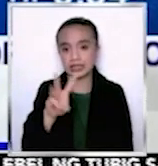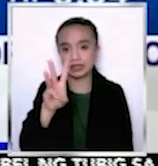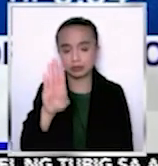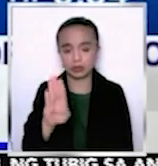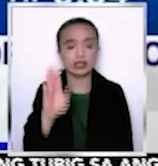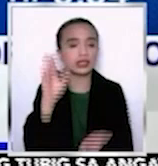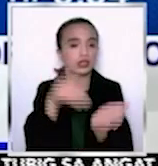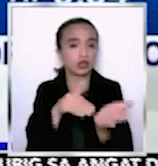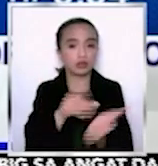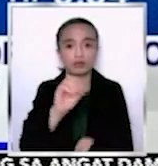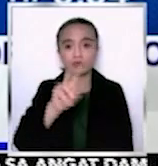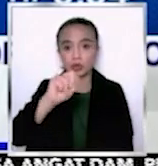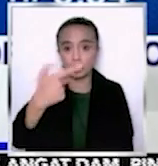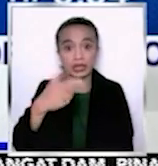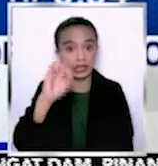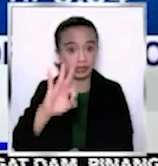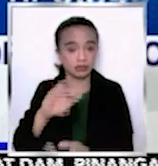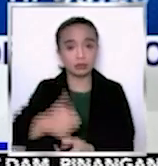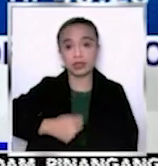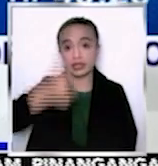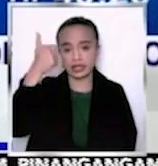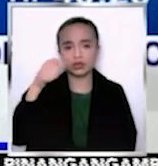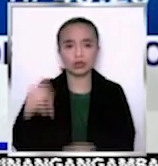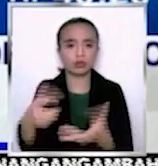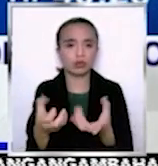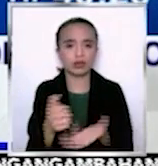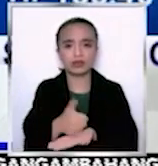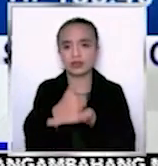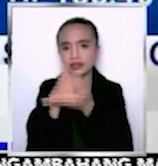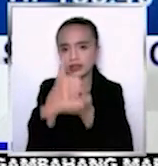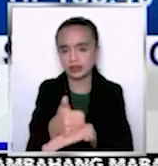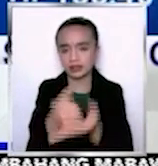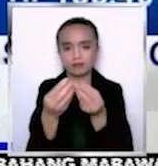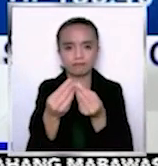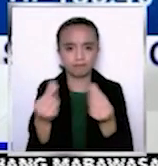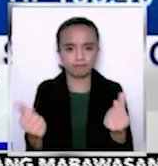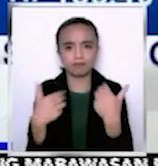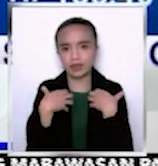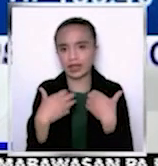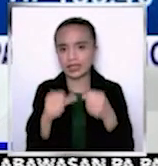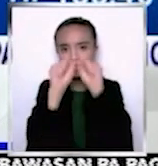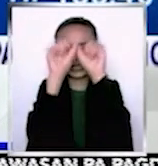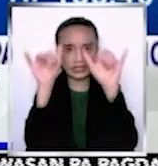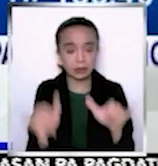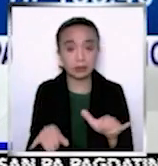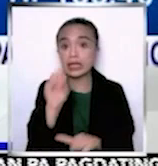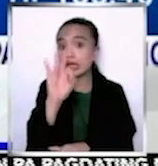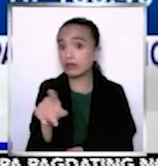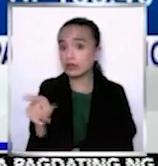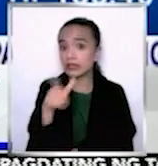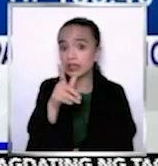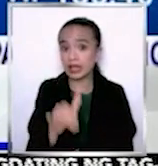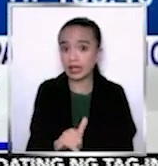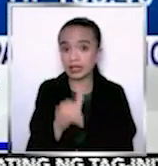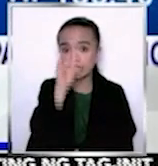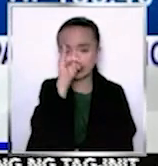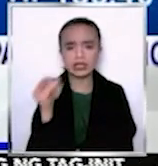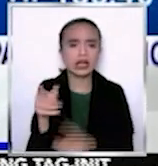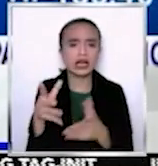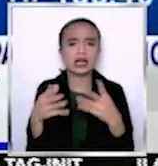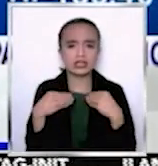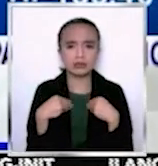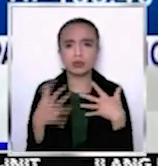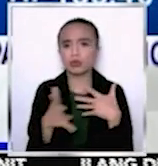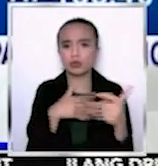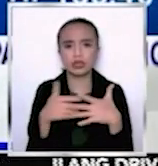mahalal, nais niyang makatulong sa pagsasaayos ng healthcare system. Kumpala rin daw si Moreno, tatanggapin niya kung anumang pwestong